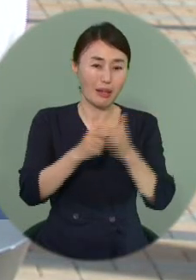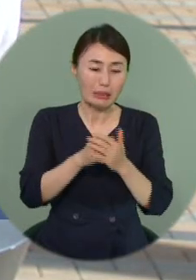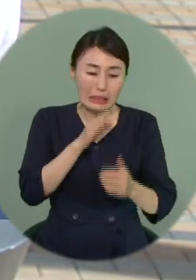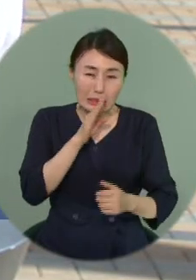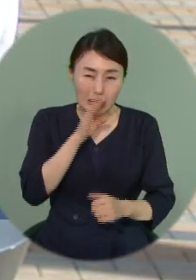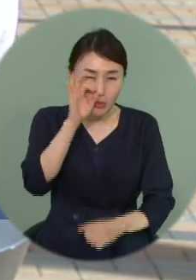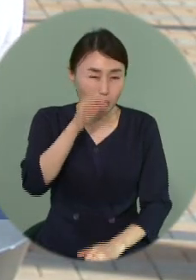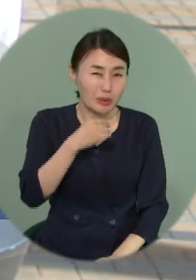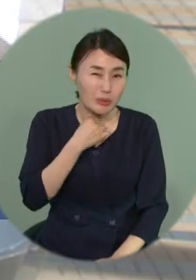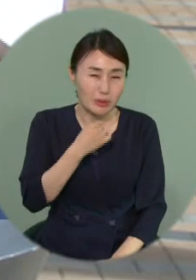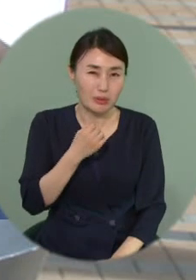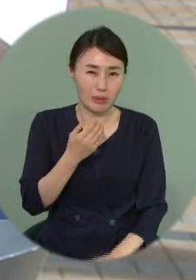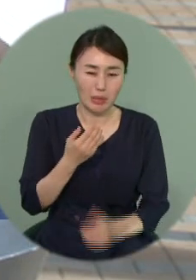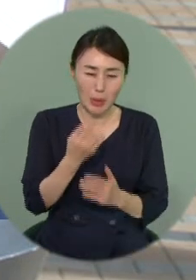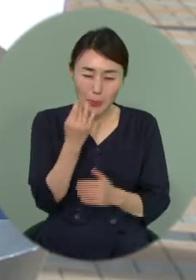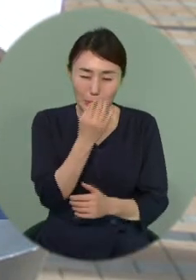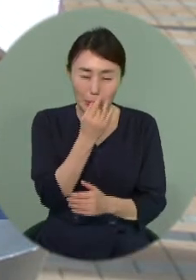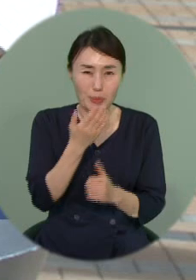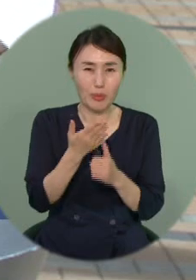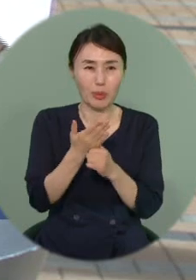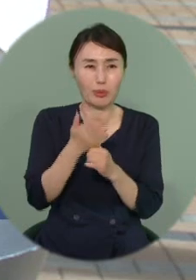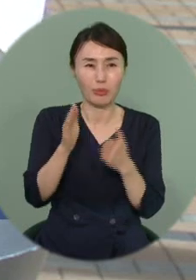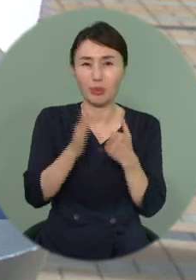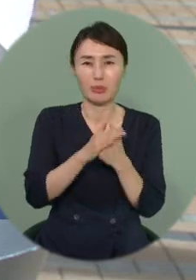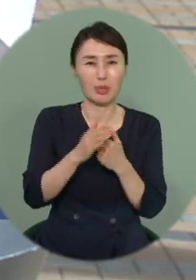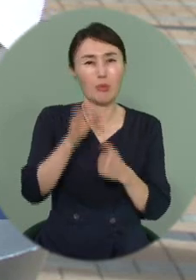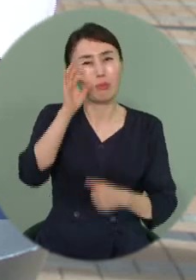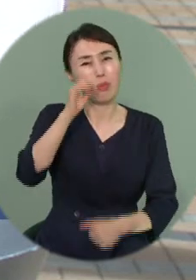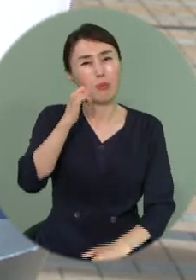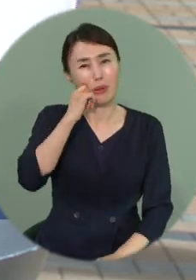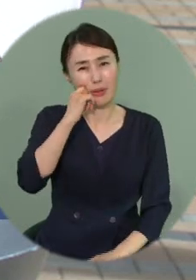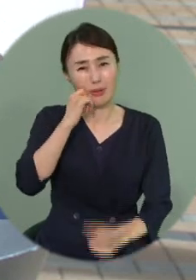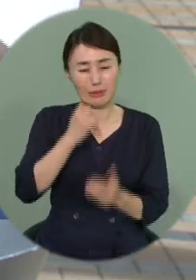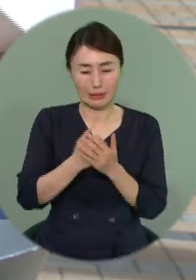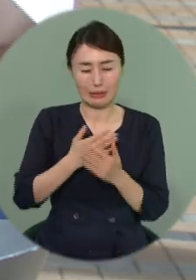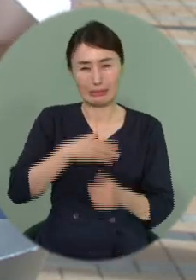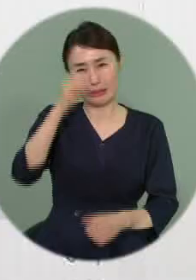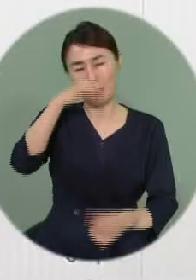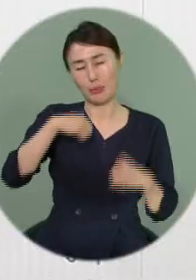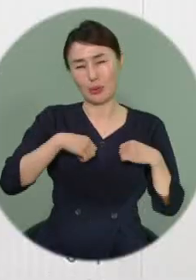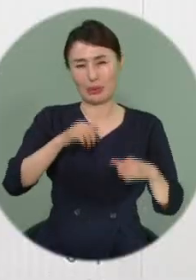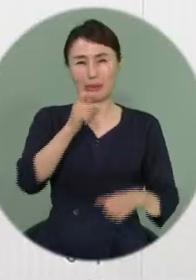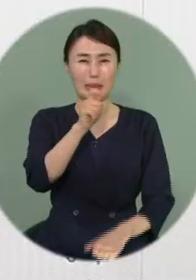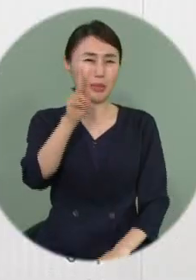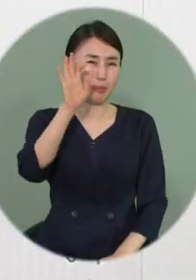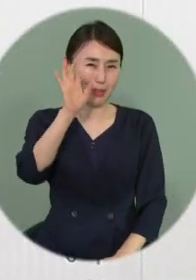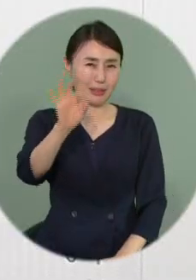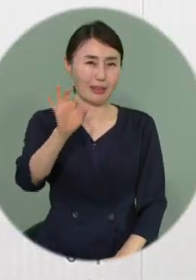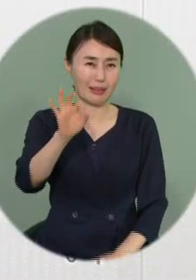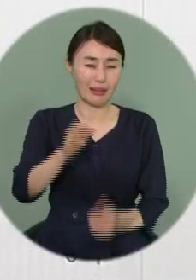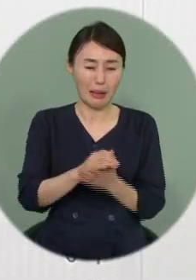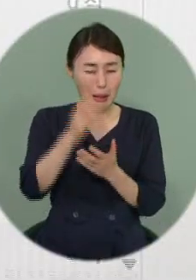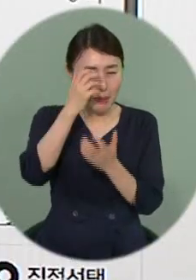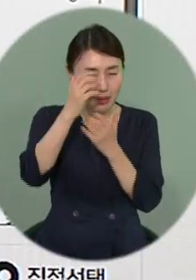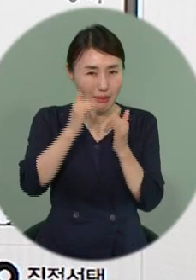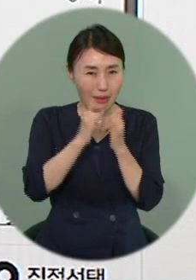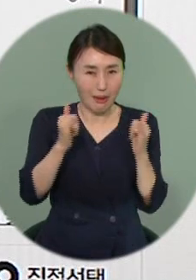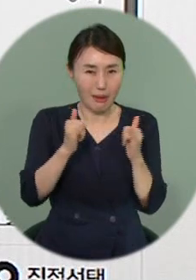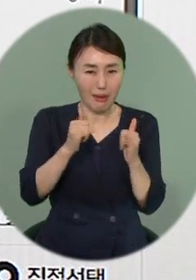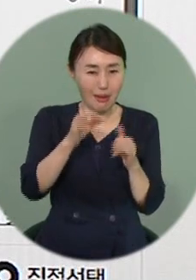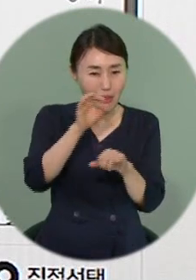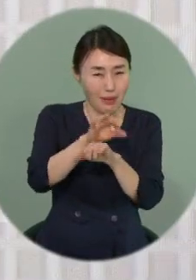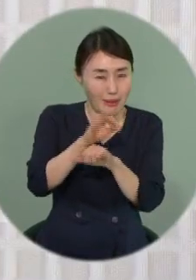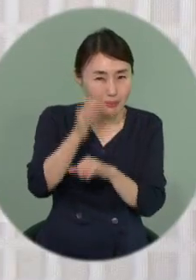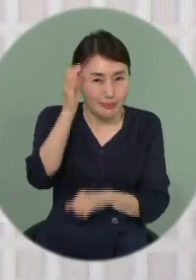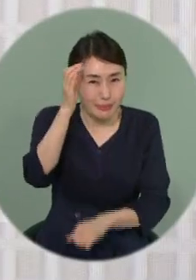보잖아요 안표 때문에 그래 저는 많이 포기하고 그냥 TV 시청하는 편이에요 팬들은 예매를 할 때마다 순식간에